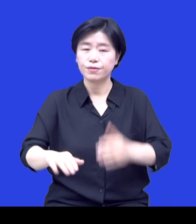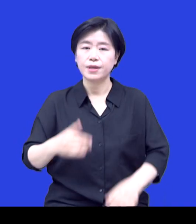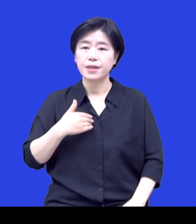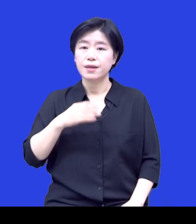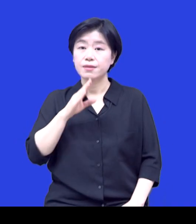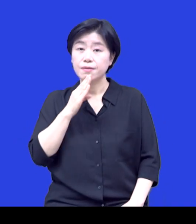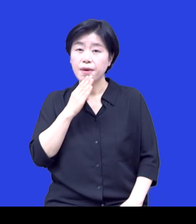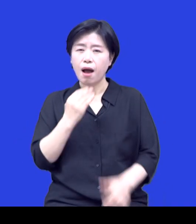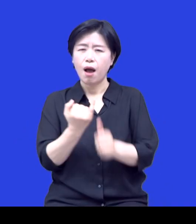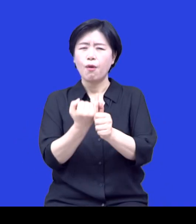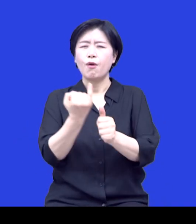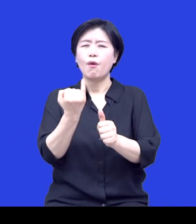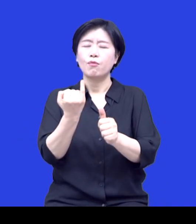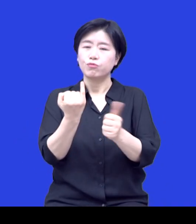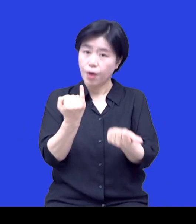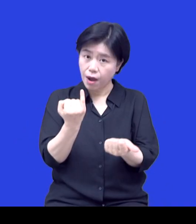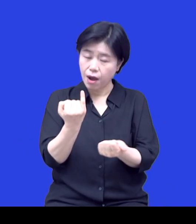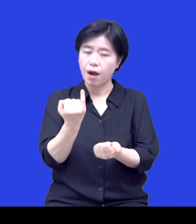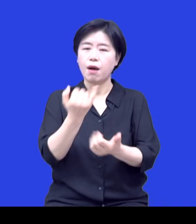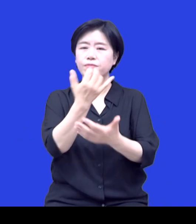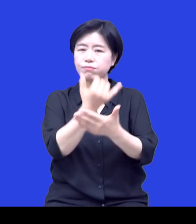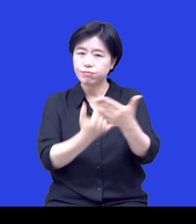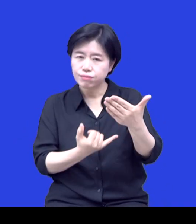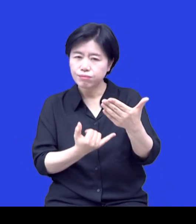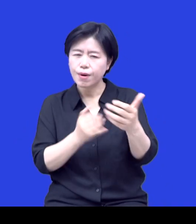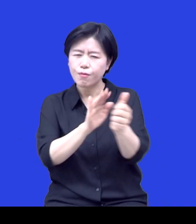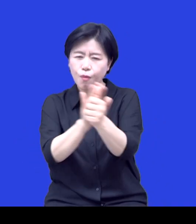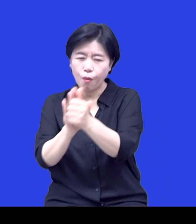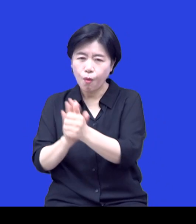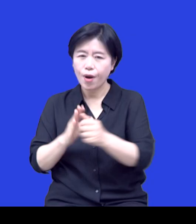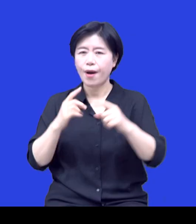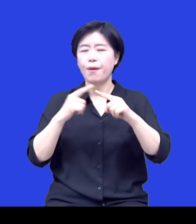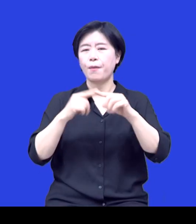고아와 과부와 가난한 자를 돕는 교회가 되겠고